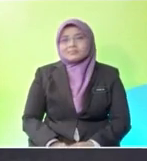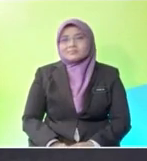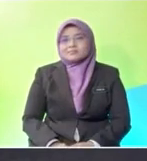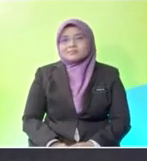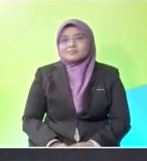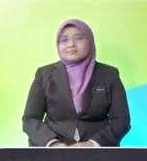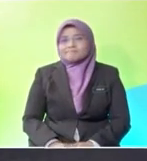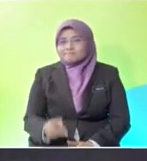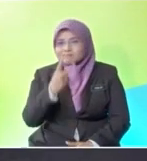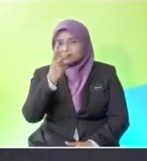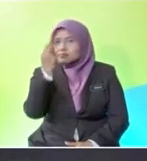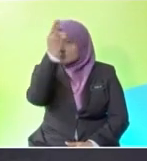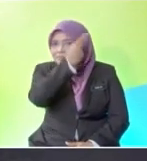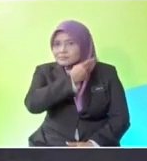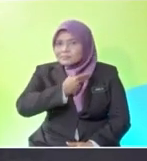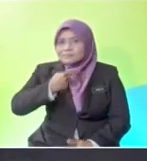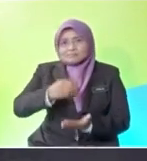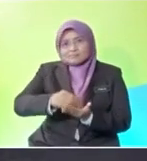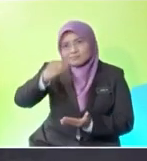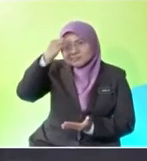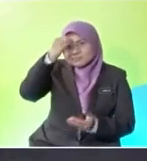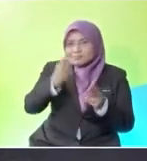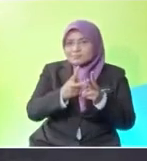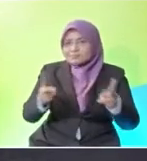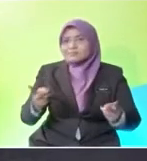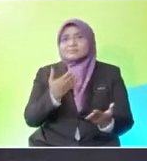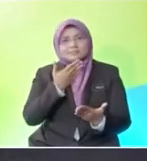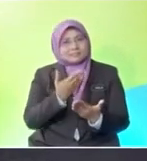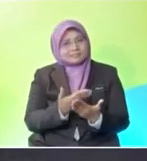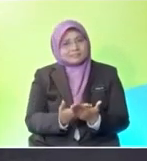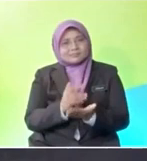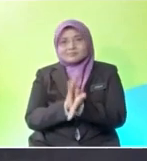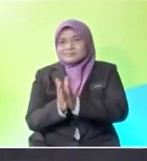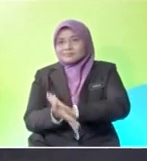dengan Baiklah hari ini Nah kayak gua ucap